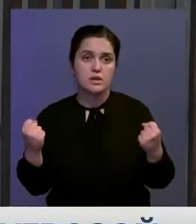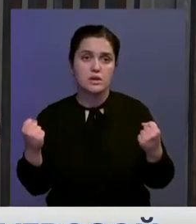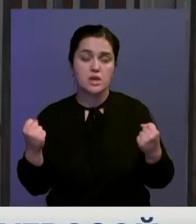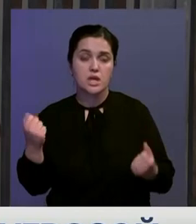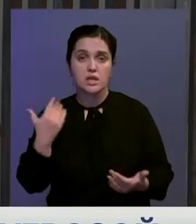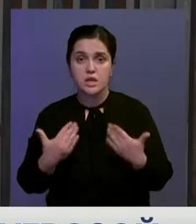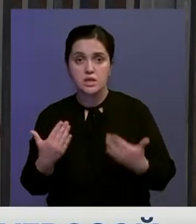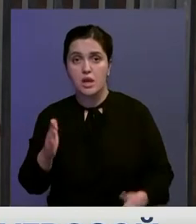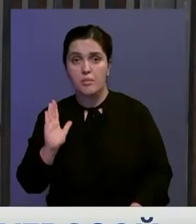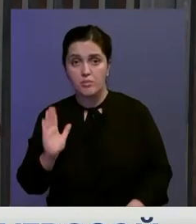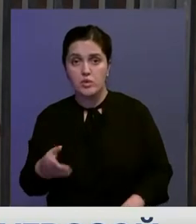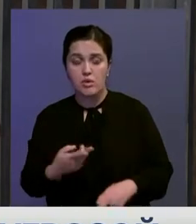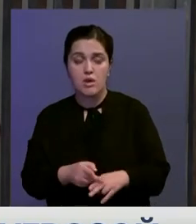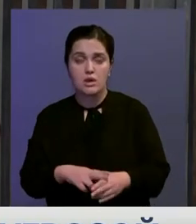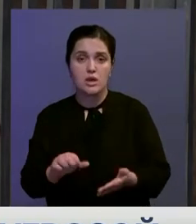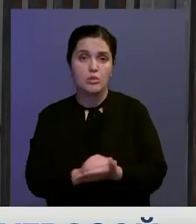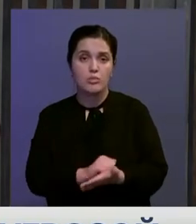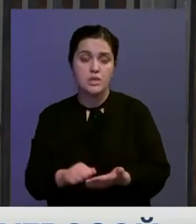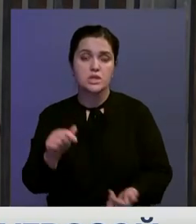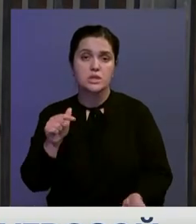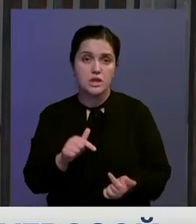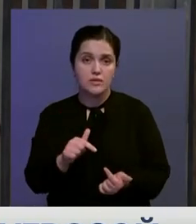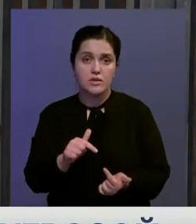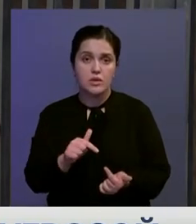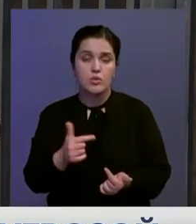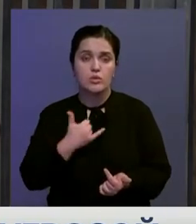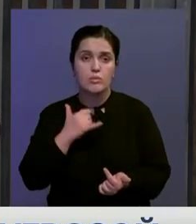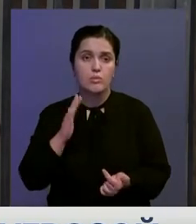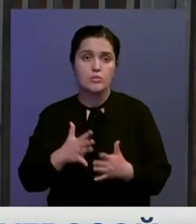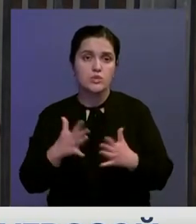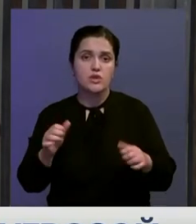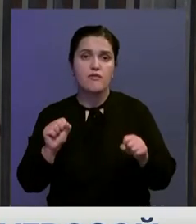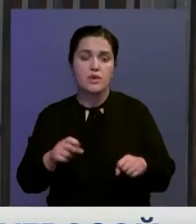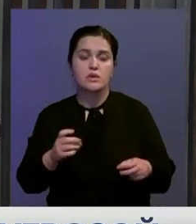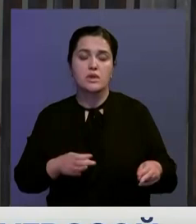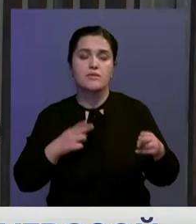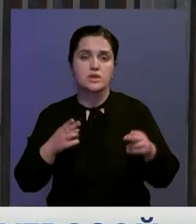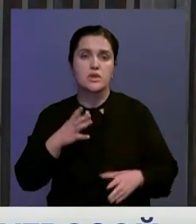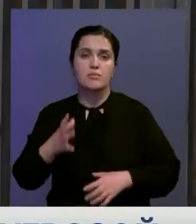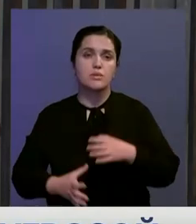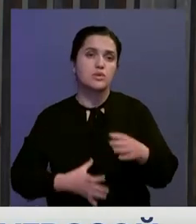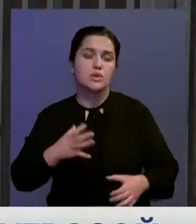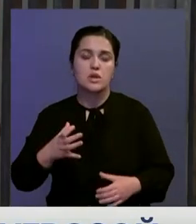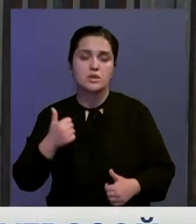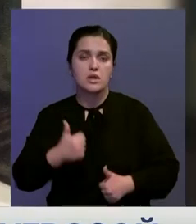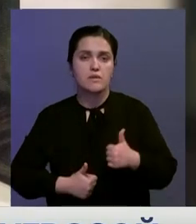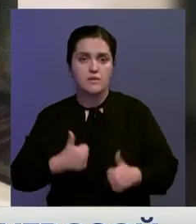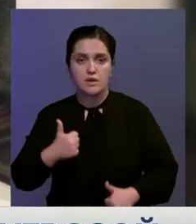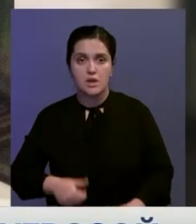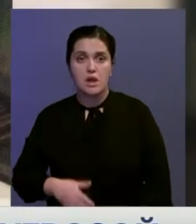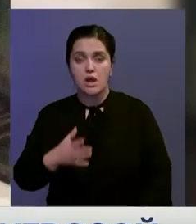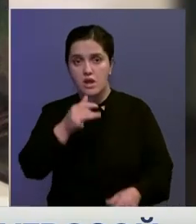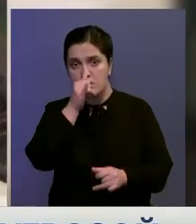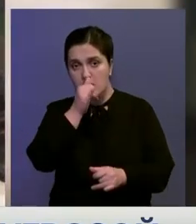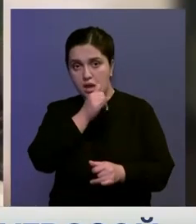Если будут вот эти документы соответствующие, у нас будут большие возможности выезжать на международные соревнования. Мы не